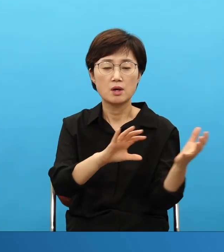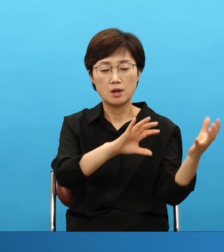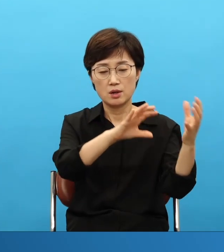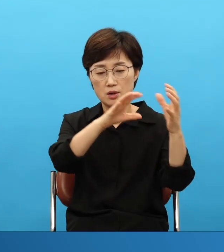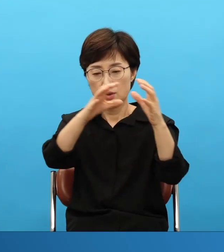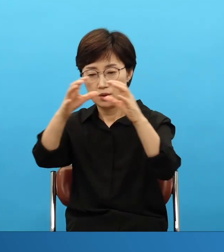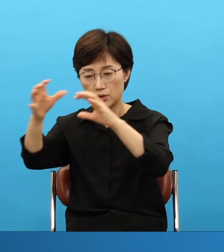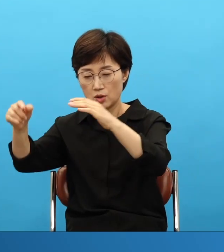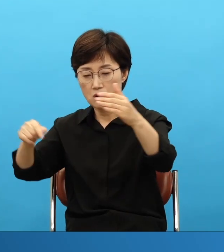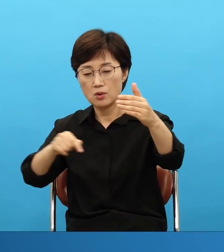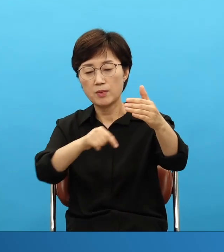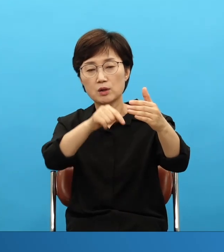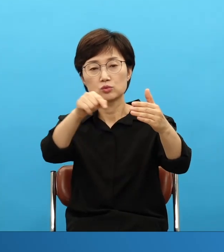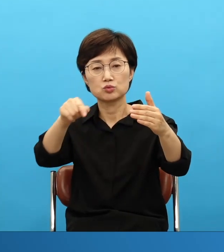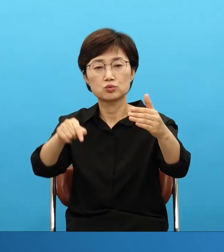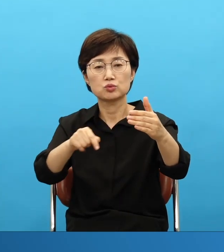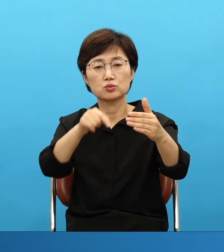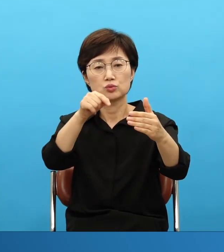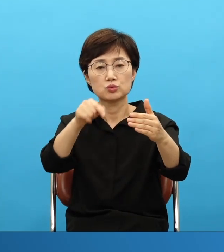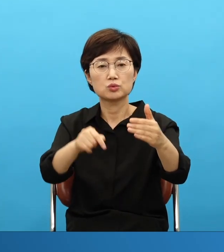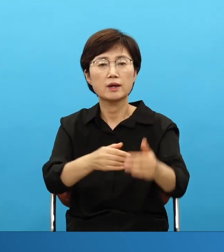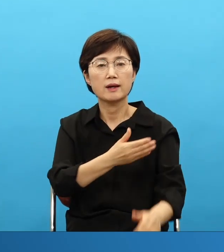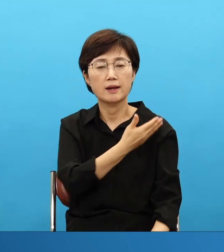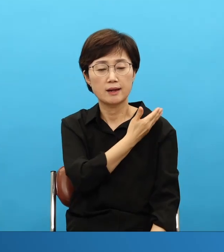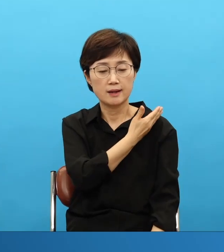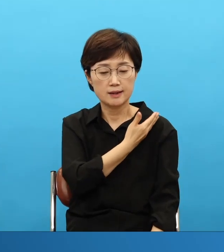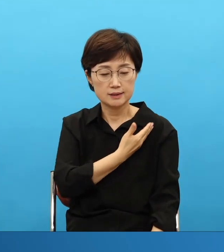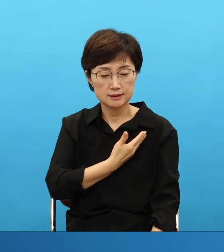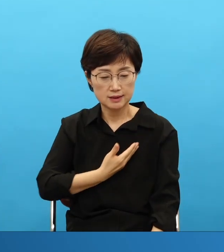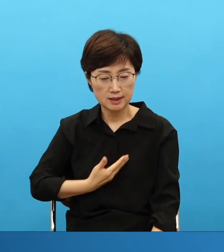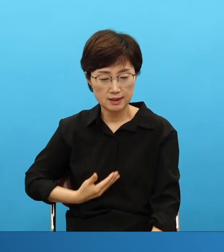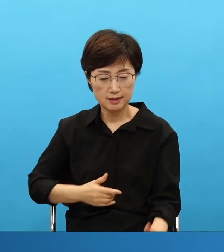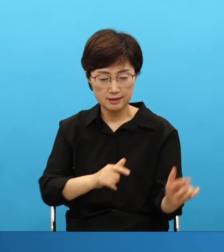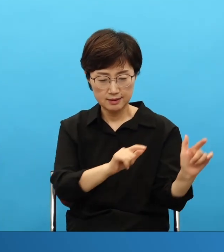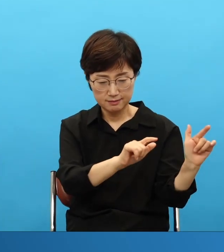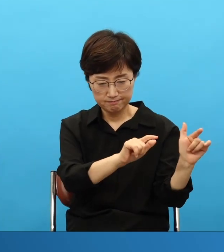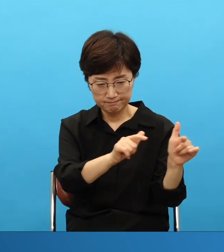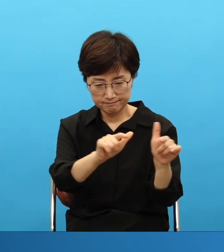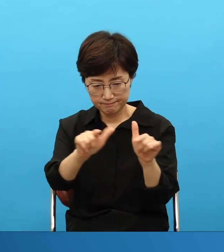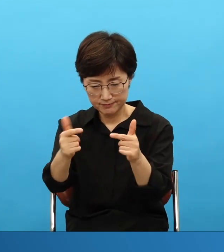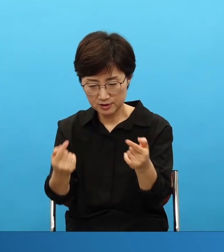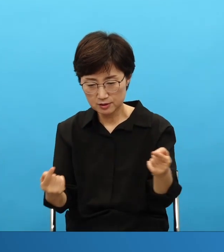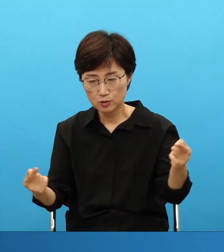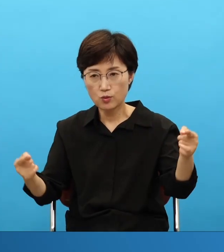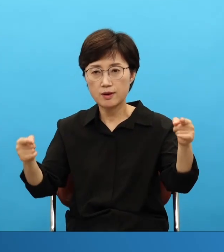하소서 광 주의 제